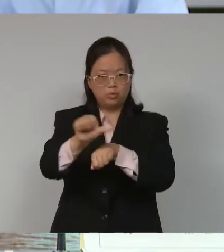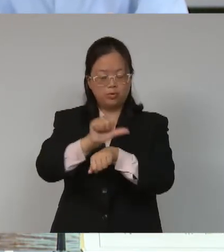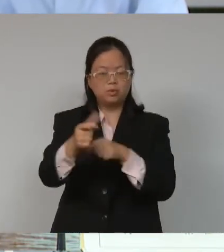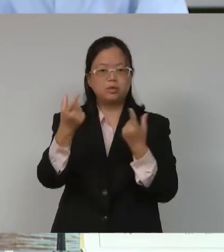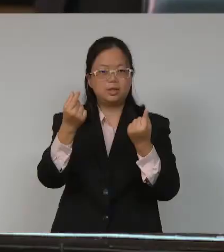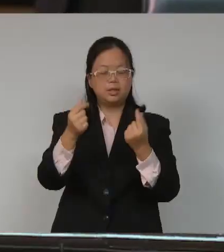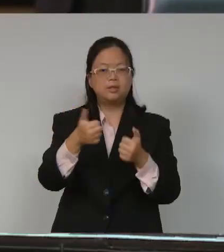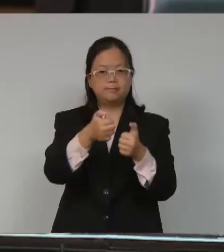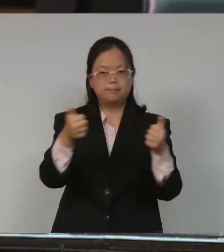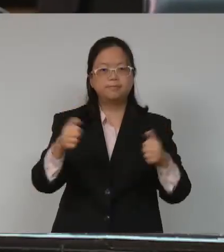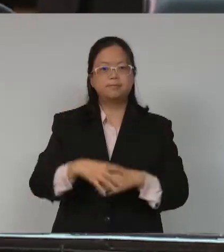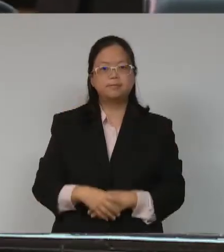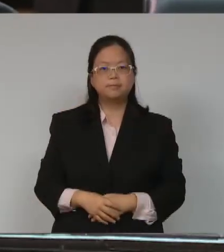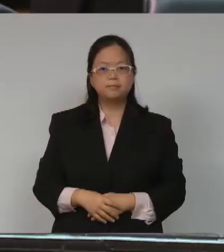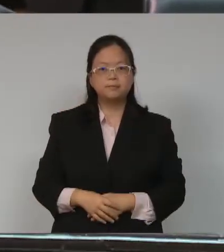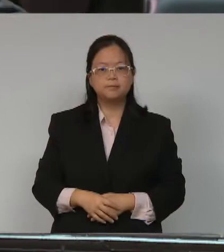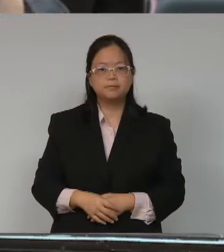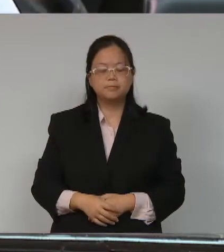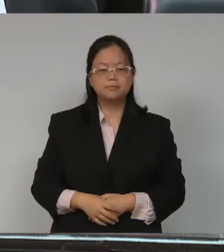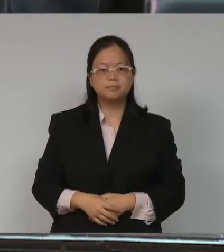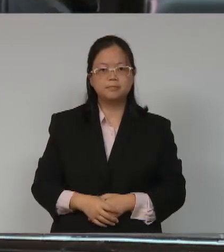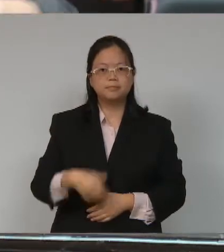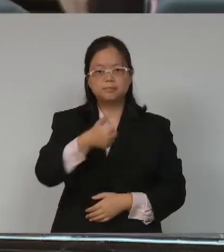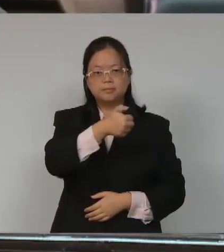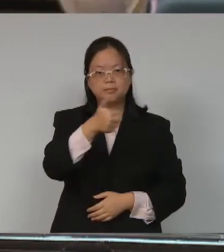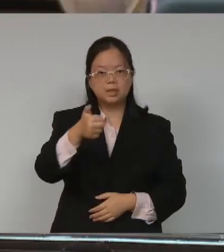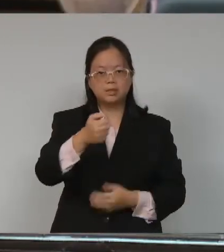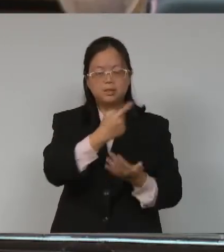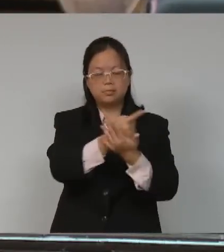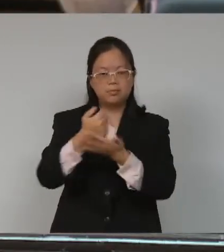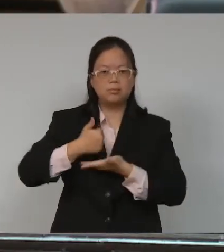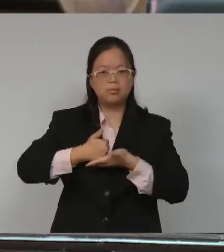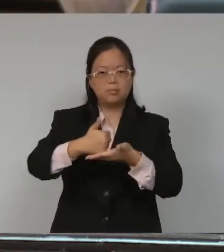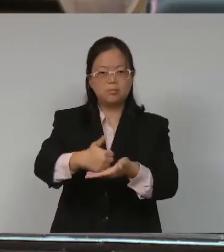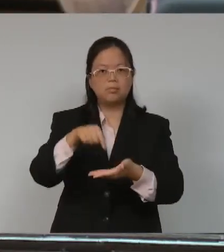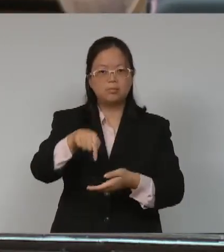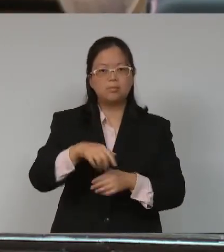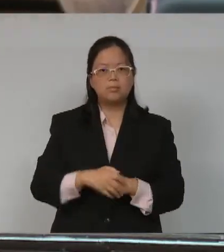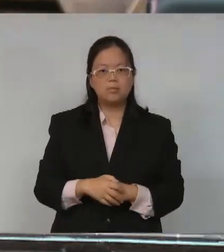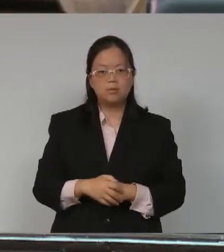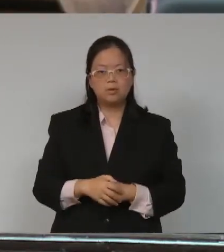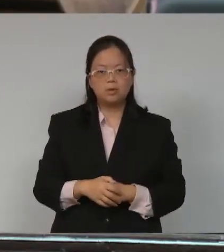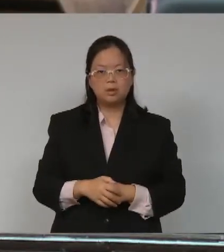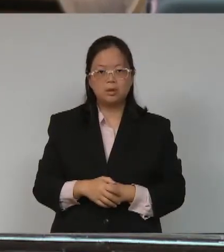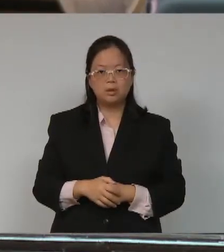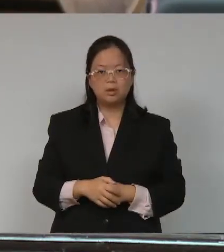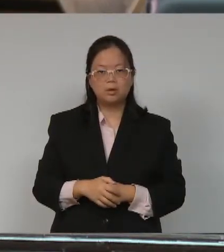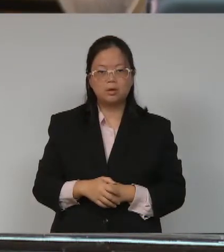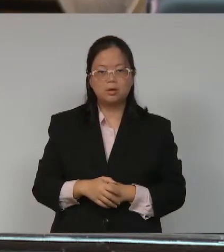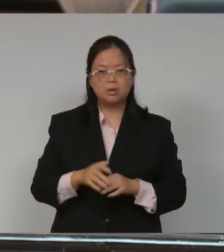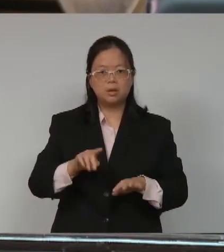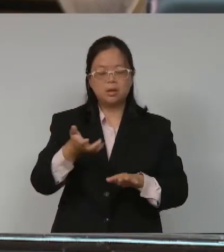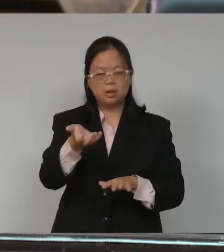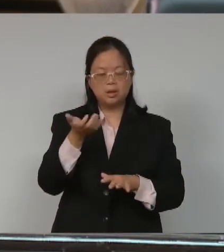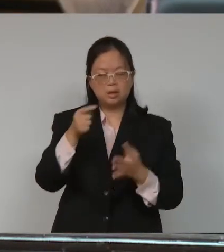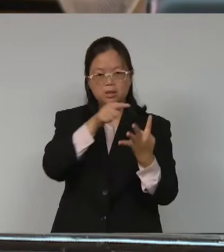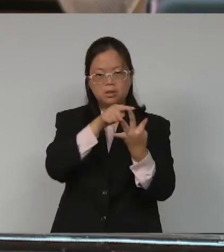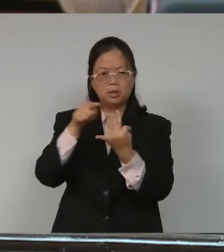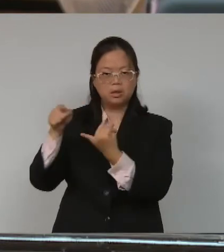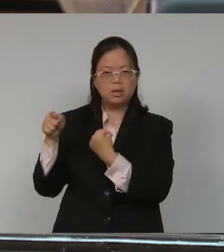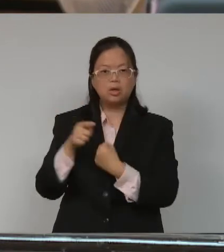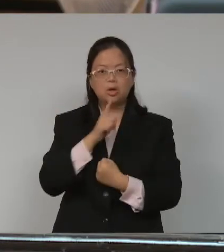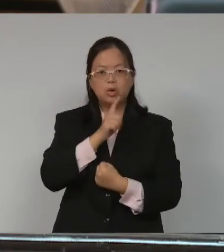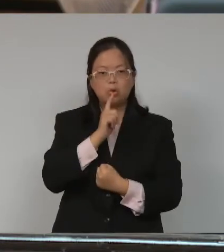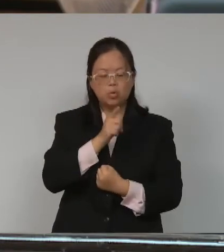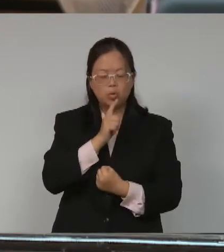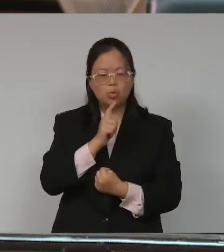谢。 感谢主管机关邀请啊，我这边大概跟其他前面几位有相同有不